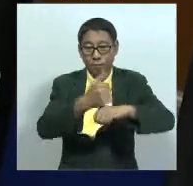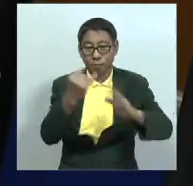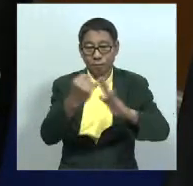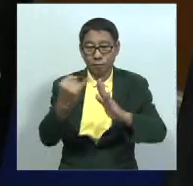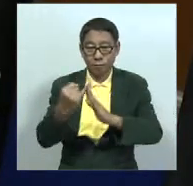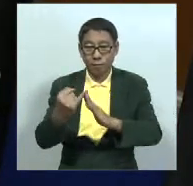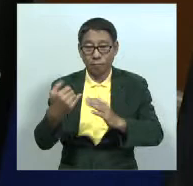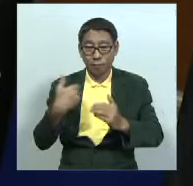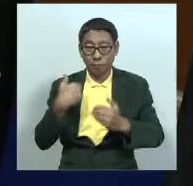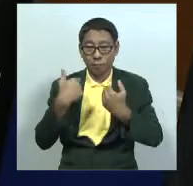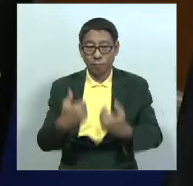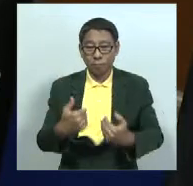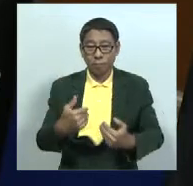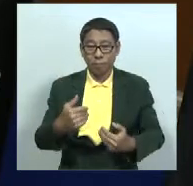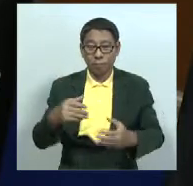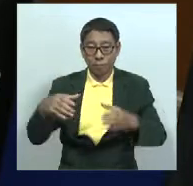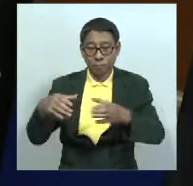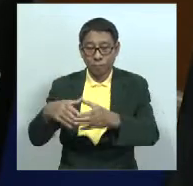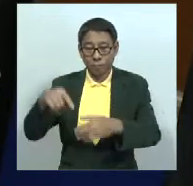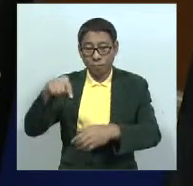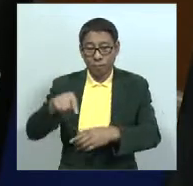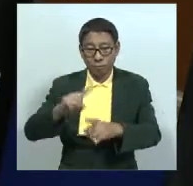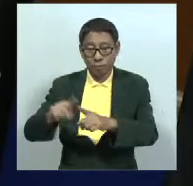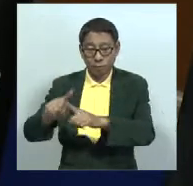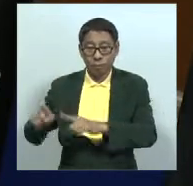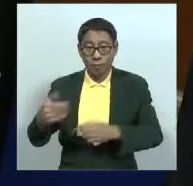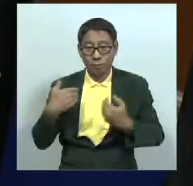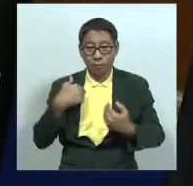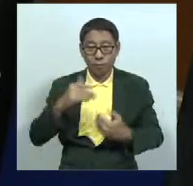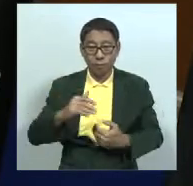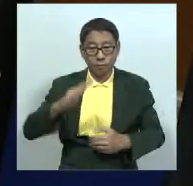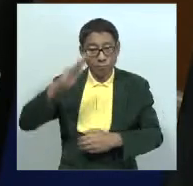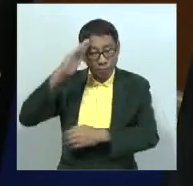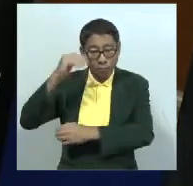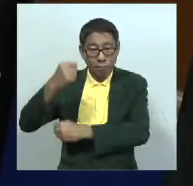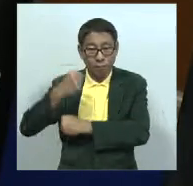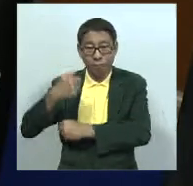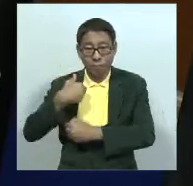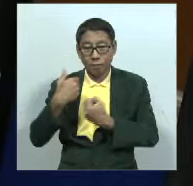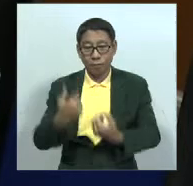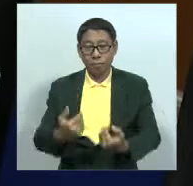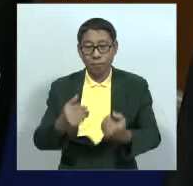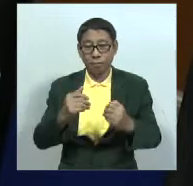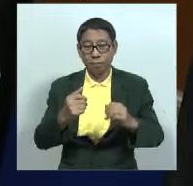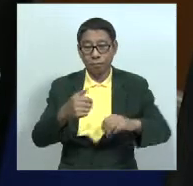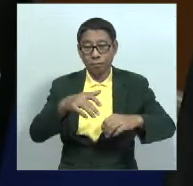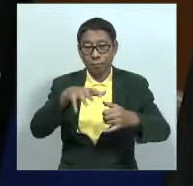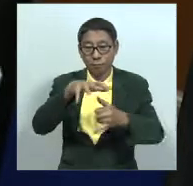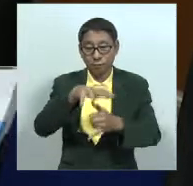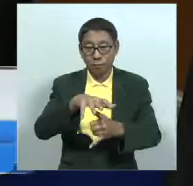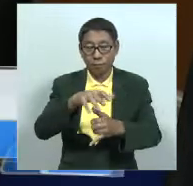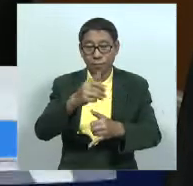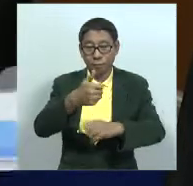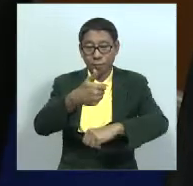พลเรือนคณะกรรมการอำนวยการนั้นก็เป็นพลเรือนซะส่วนใหญ่นะครับแม้แต่ทหารเองก็อยู่ภายใต้ของผู้ราชการจังหวัดในระดับภา